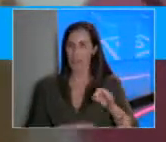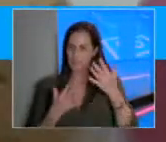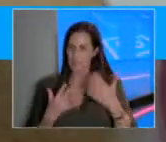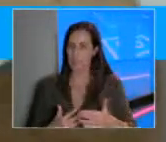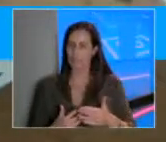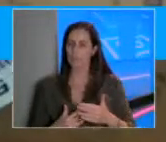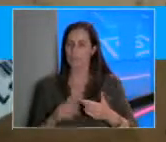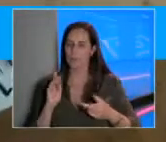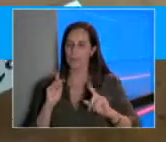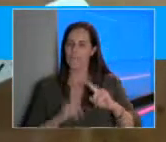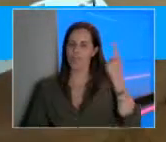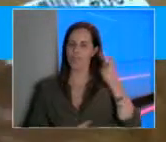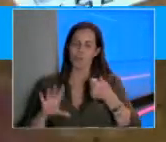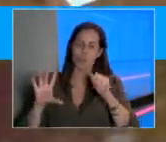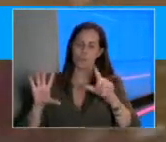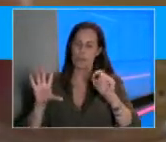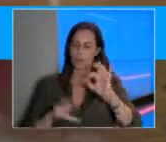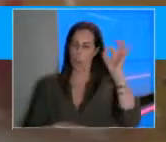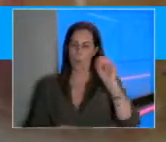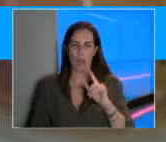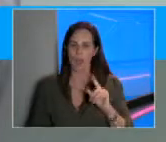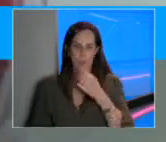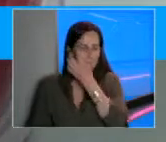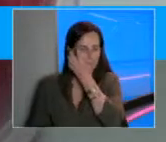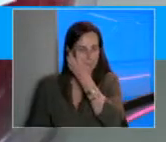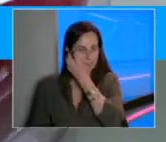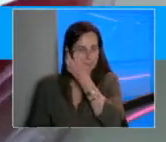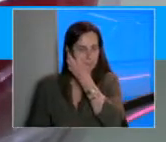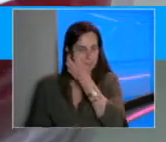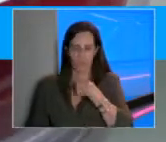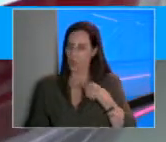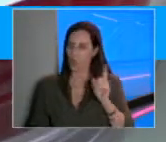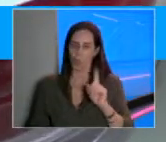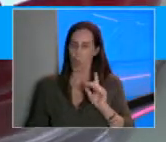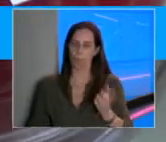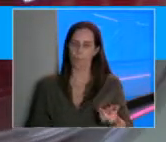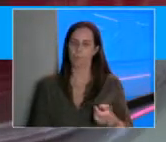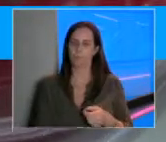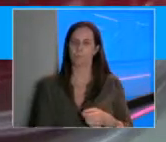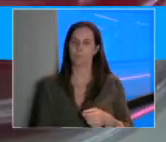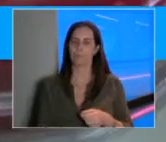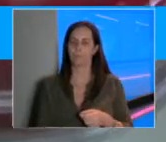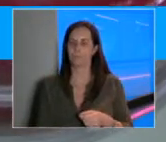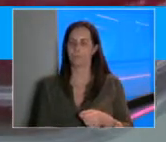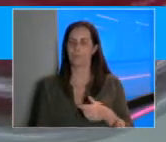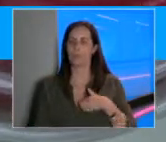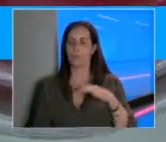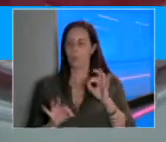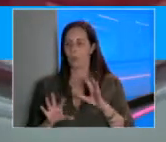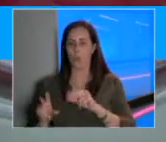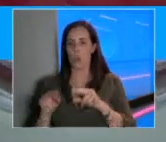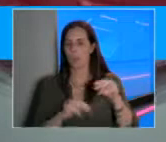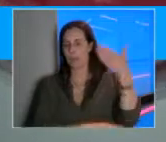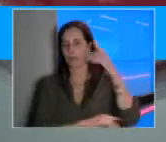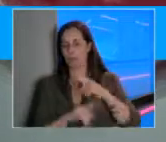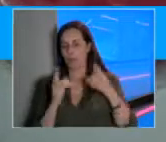מספר דו-ספרתי, 70%. אז לא, אנחנו לא שמה, אבל אנחנו בעצם מאוד דומים